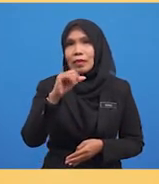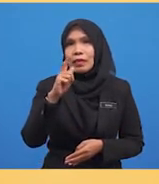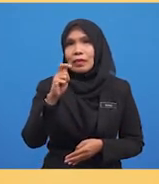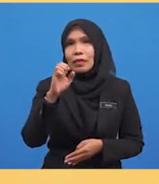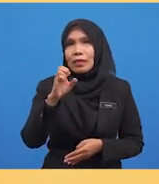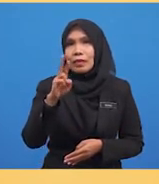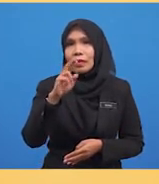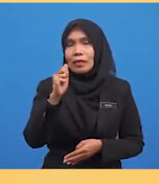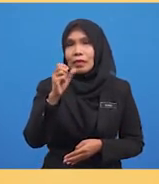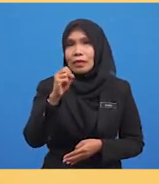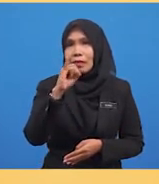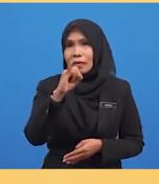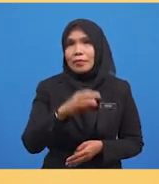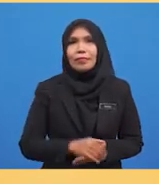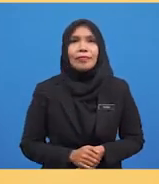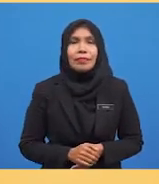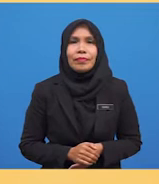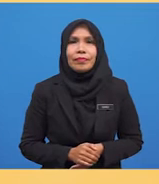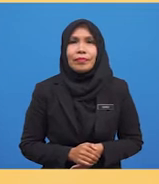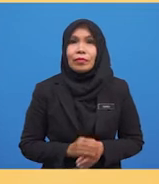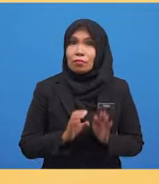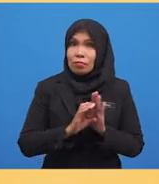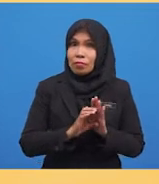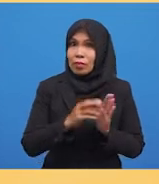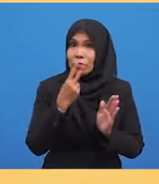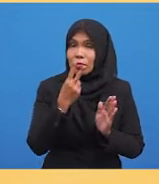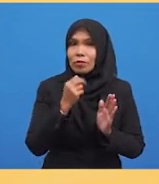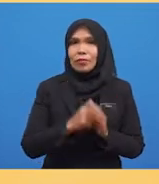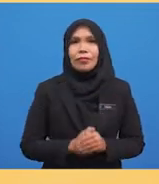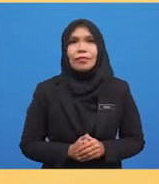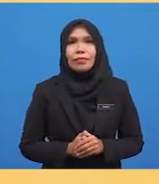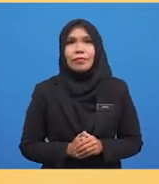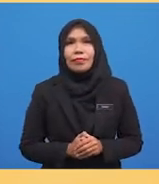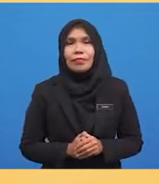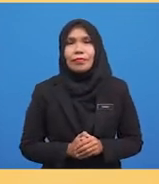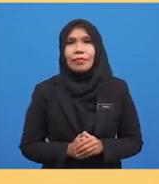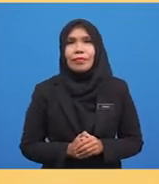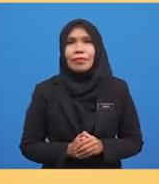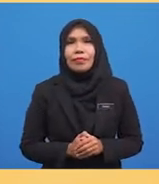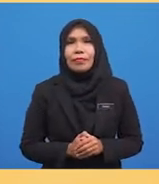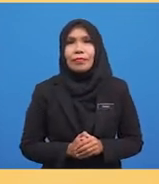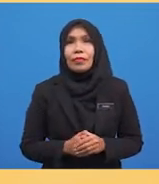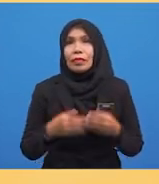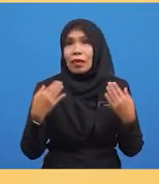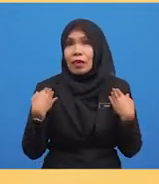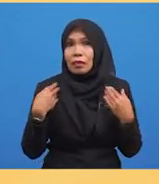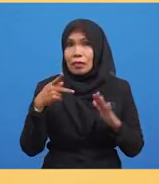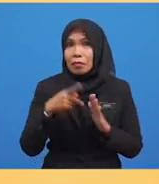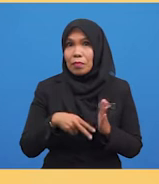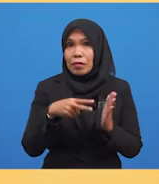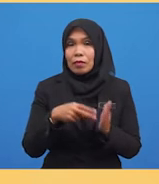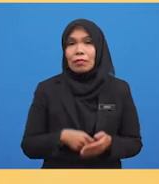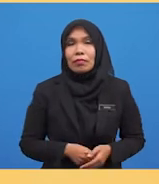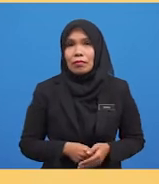contoh ini. Santap santun dengan aturan. Terdapat pengulangan konsonan